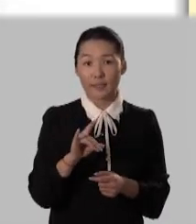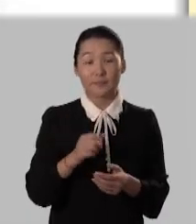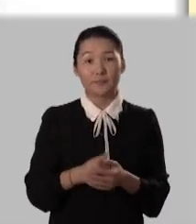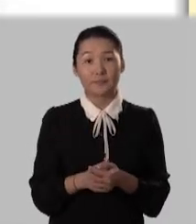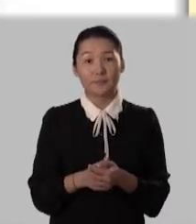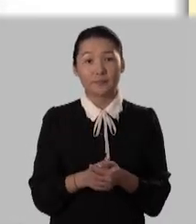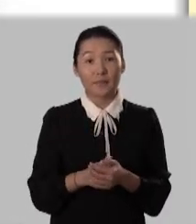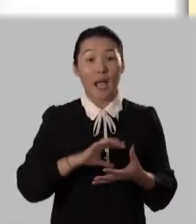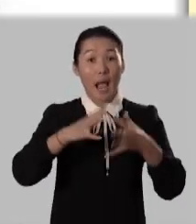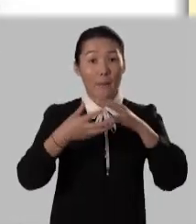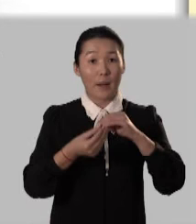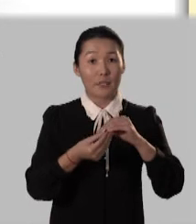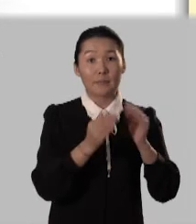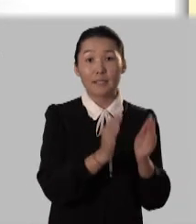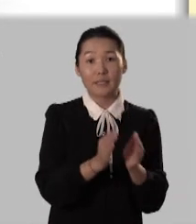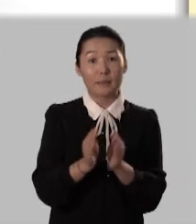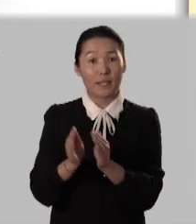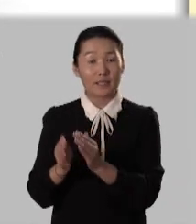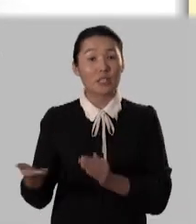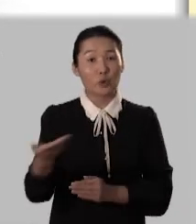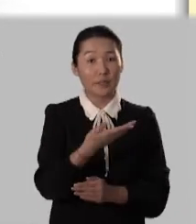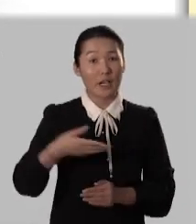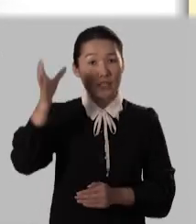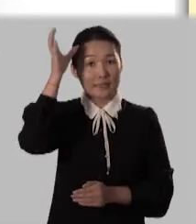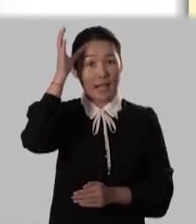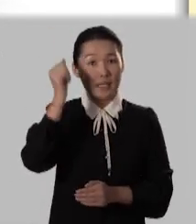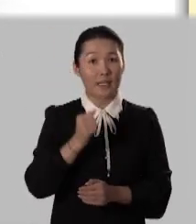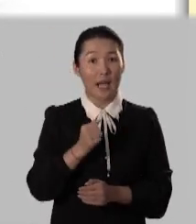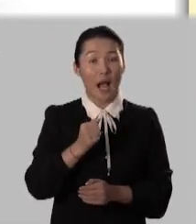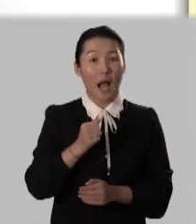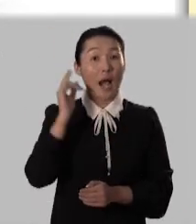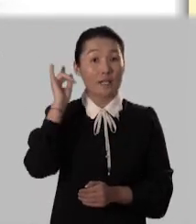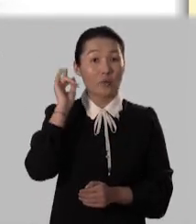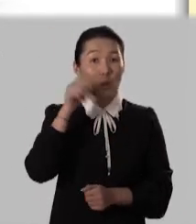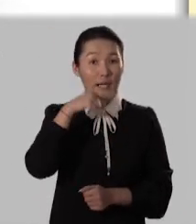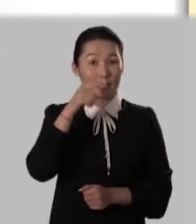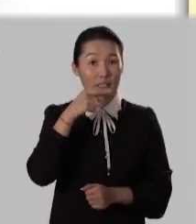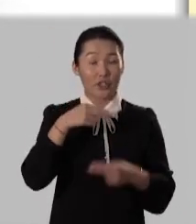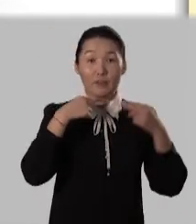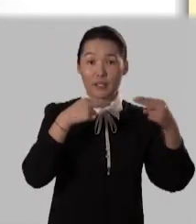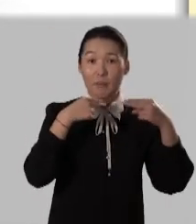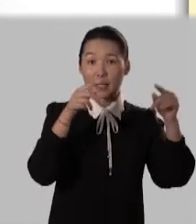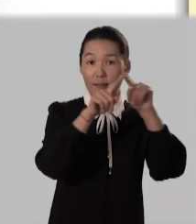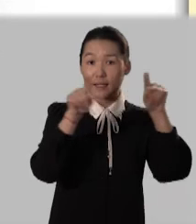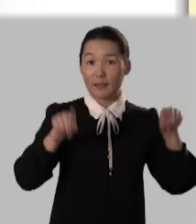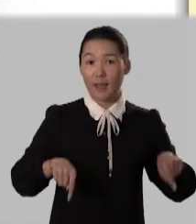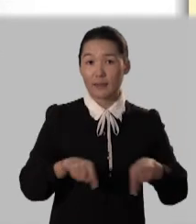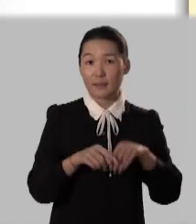обобщим и систематизируем наши знания о звуках речи внимание на слайд